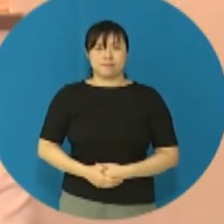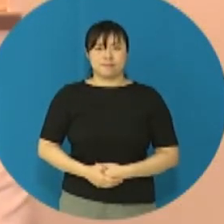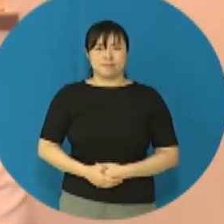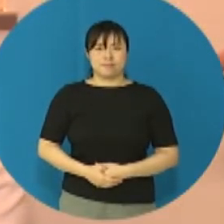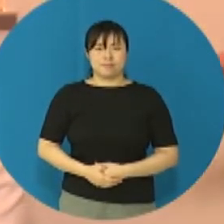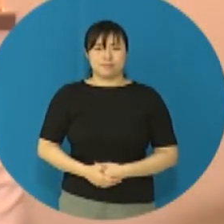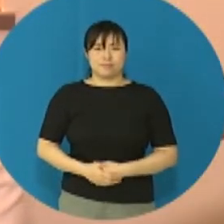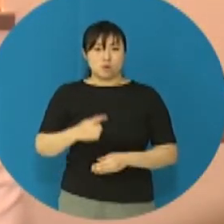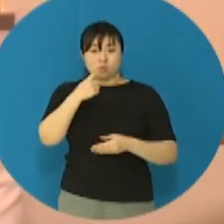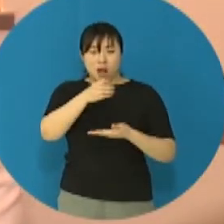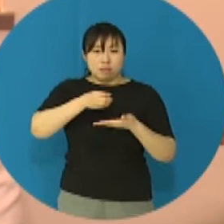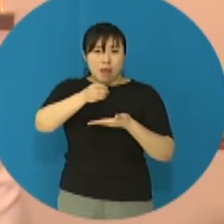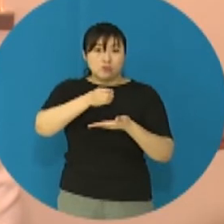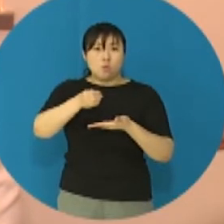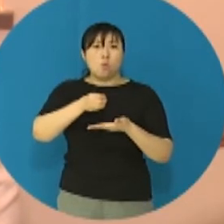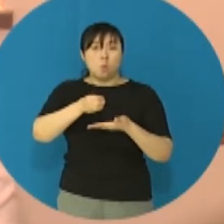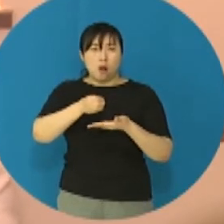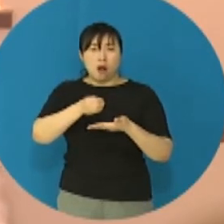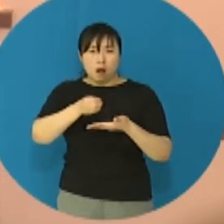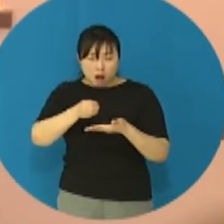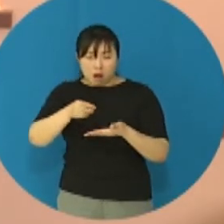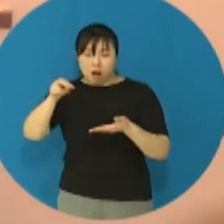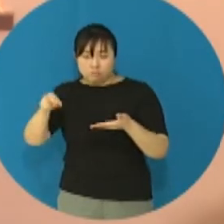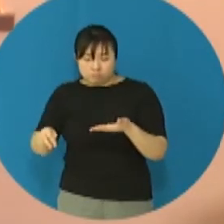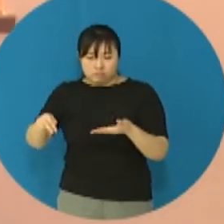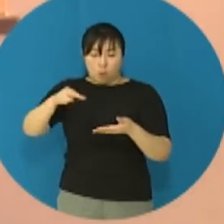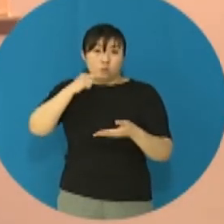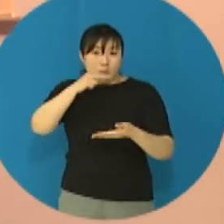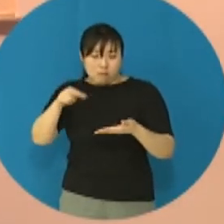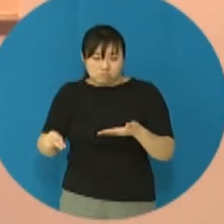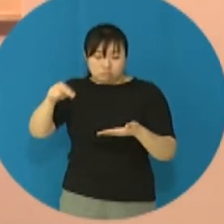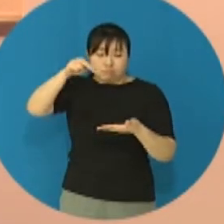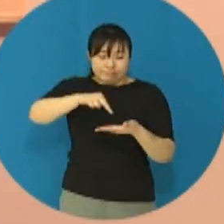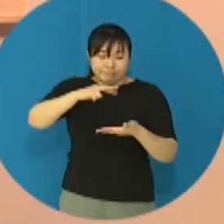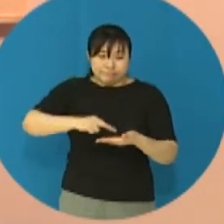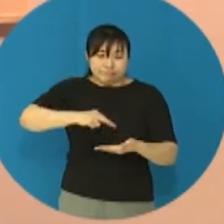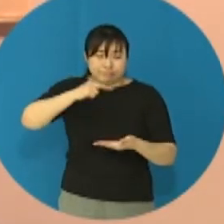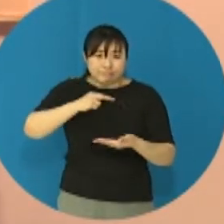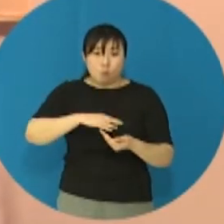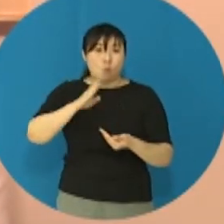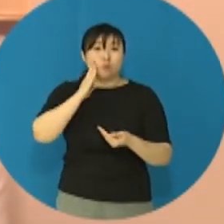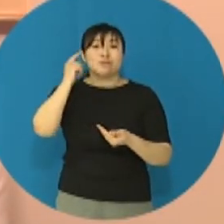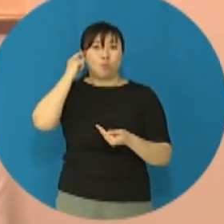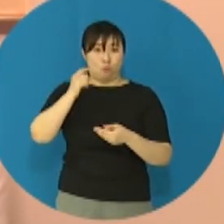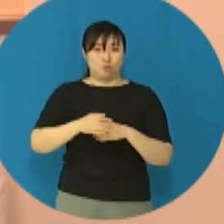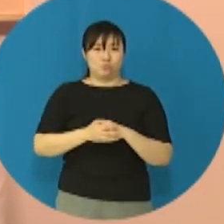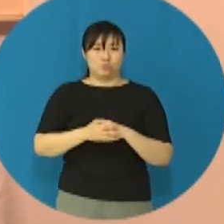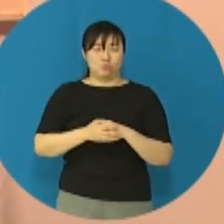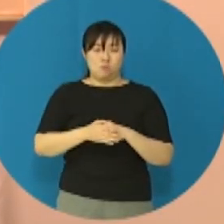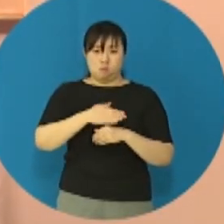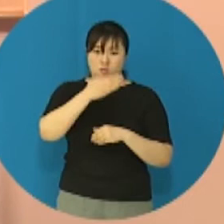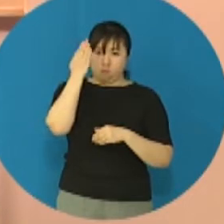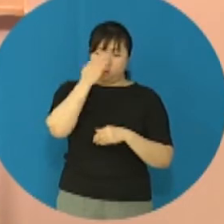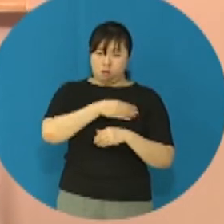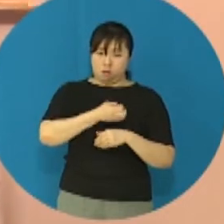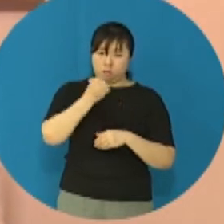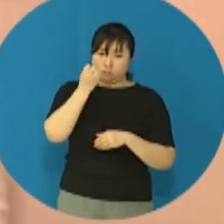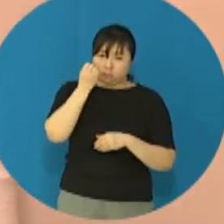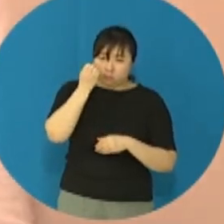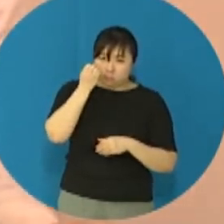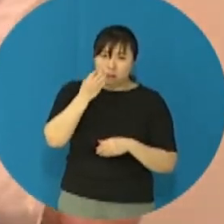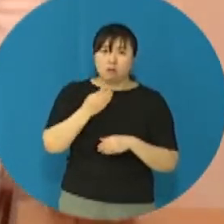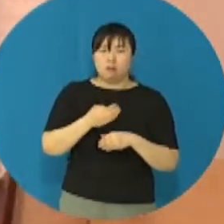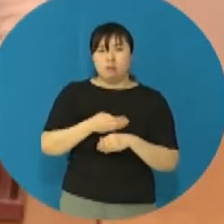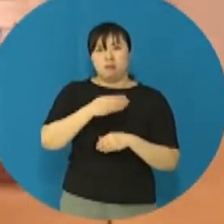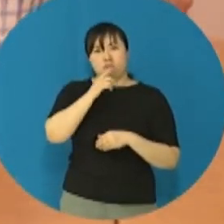大根はお蕎麦の上に乗せていただくとおいしいと思います。 そうなんですか、はい、薬味はじゃあ